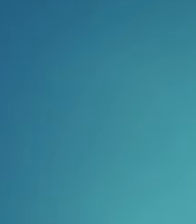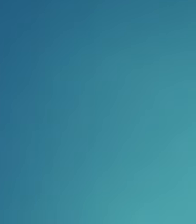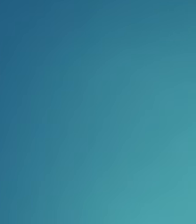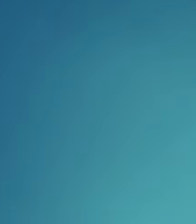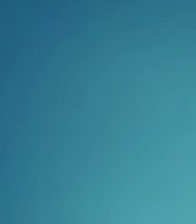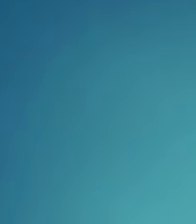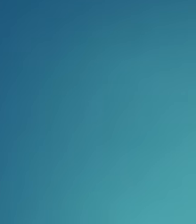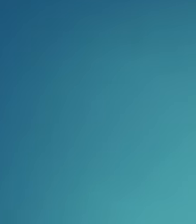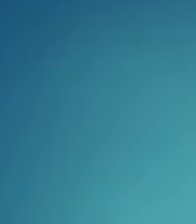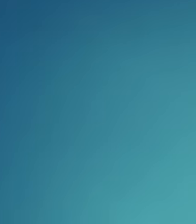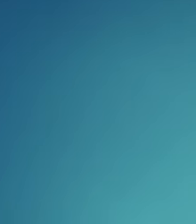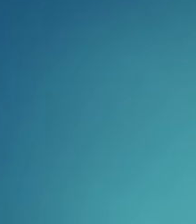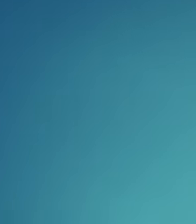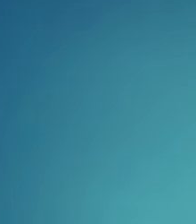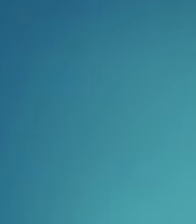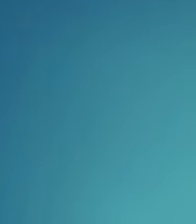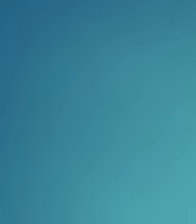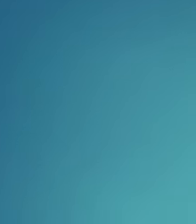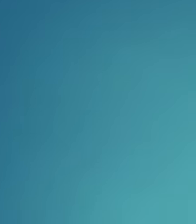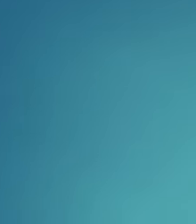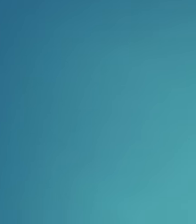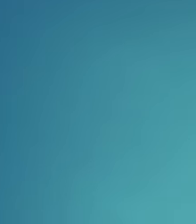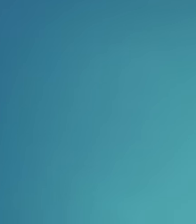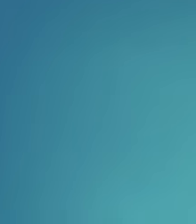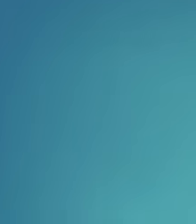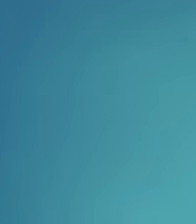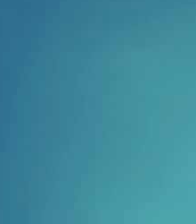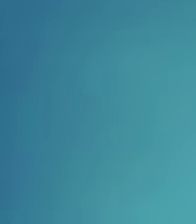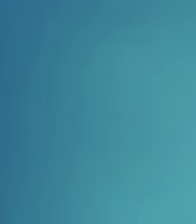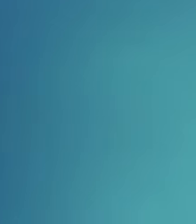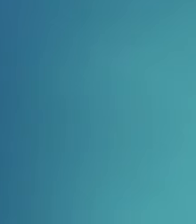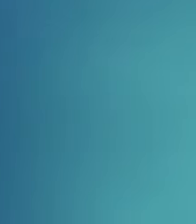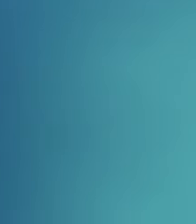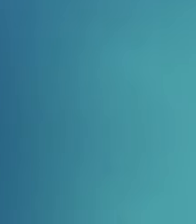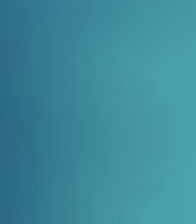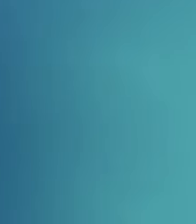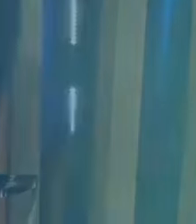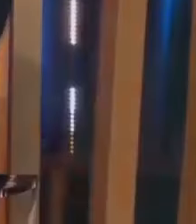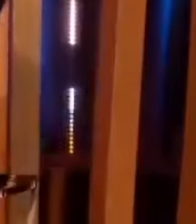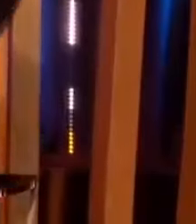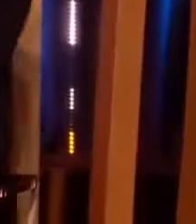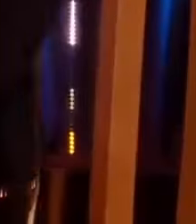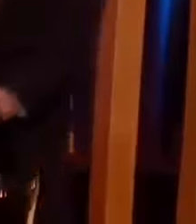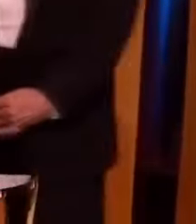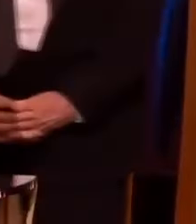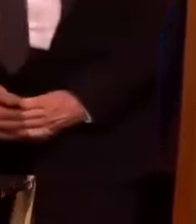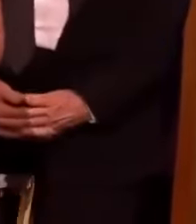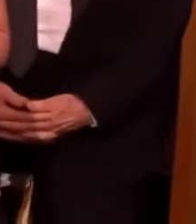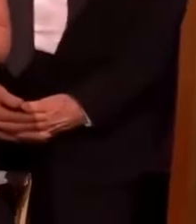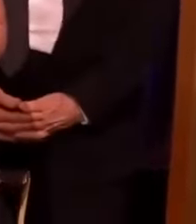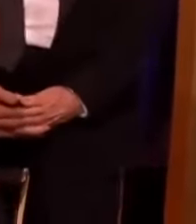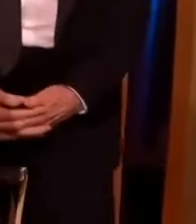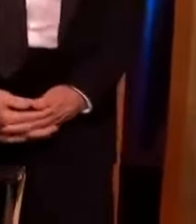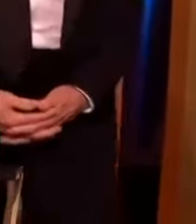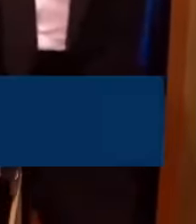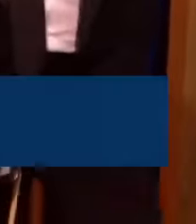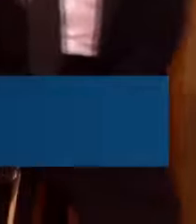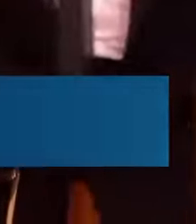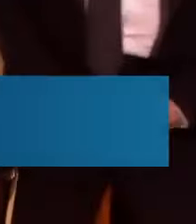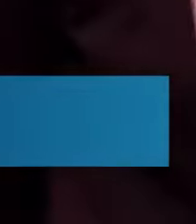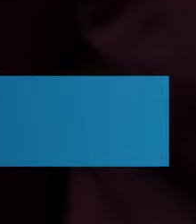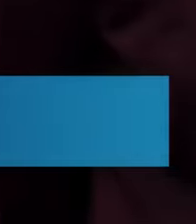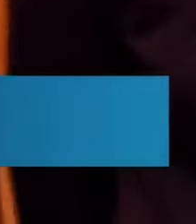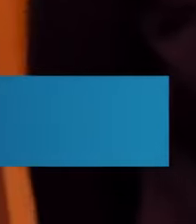오펜하이머가 작품상을 받았습니다. 그런데 감독에게 주어진 수상의 스포트라이트를 한 유튜버가 가로챘습니다. 단상에